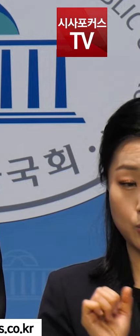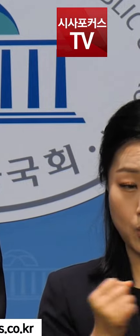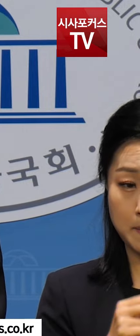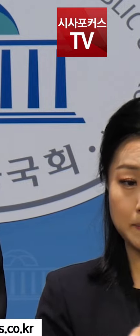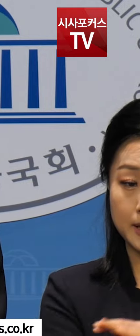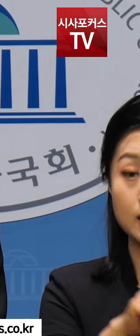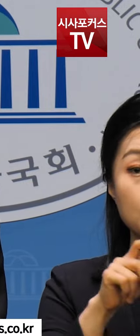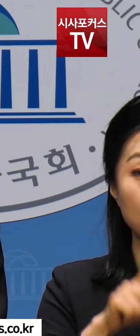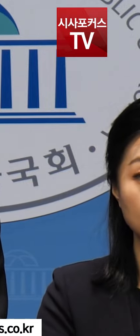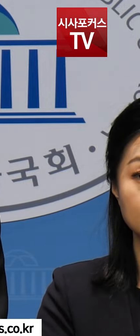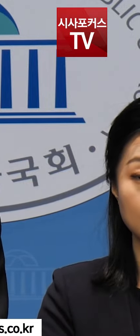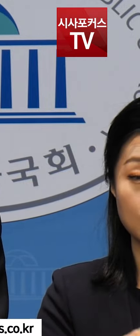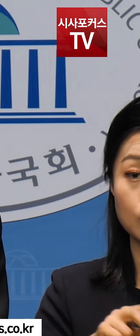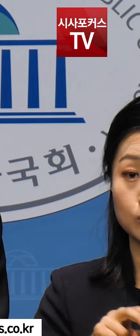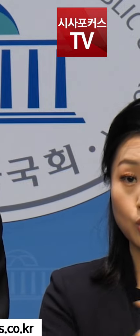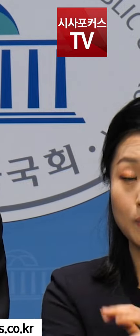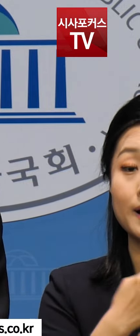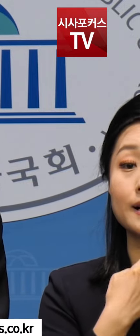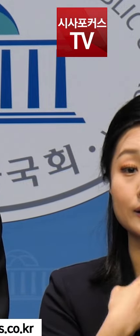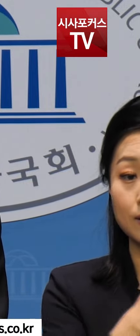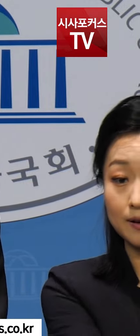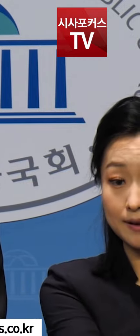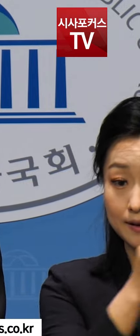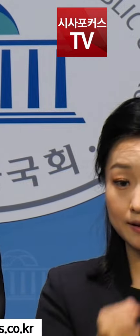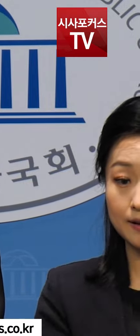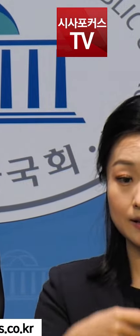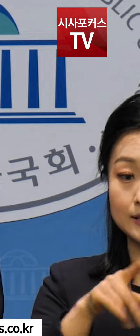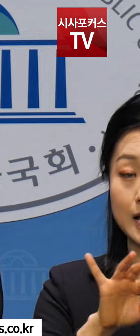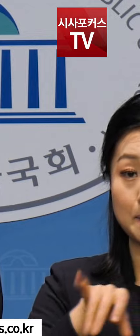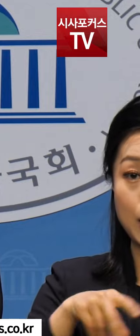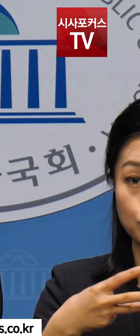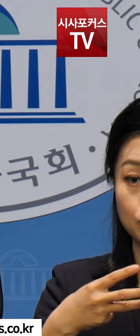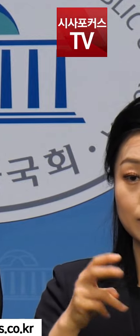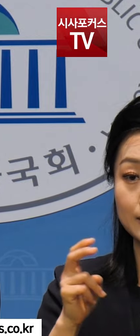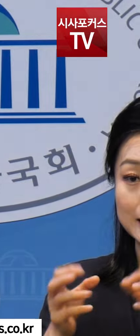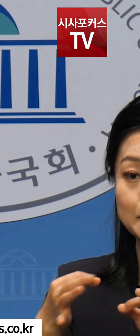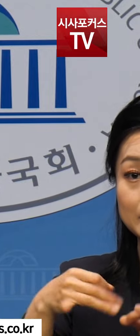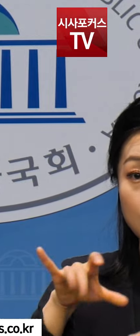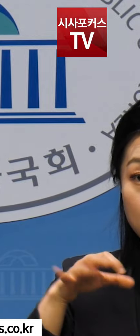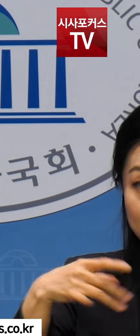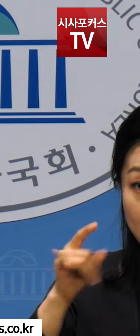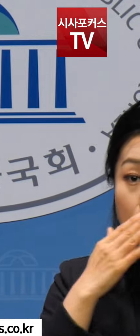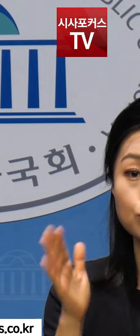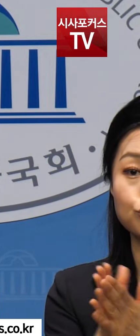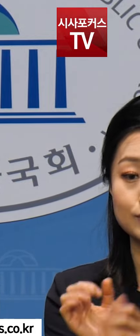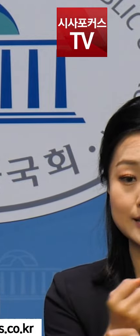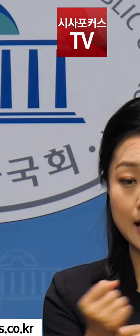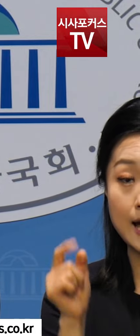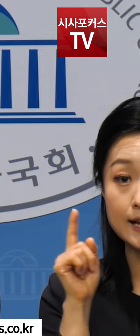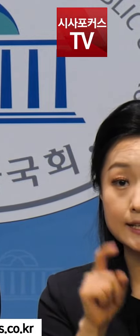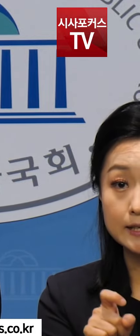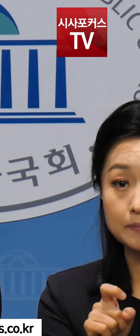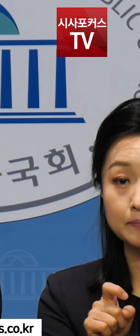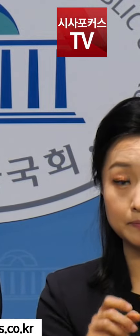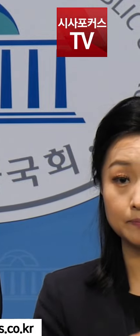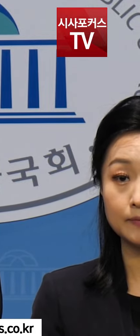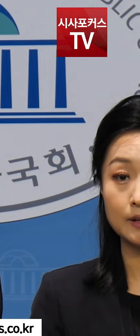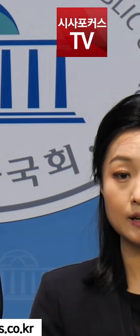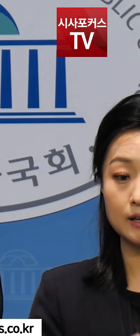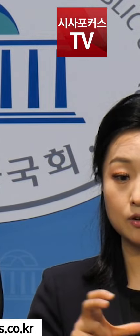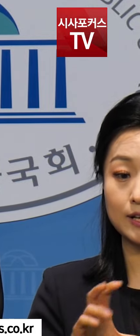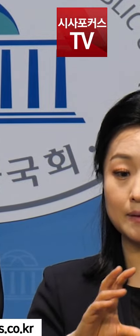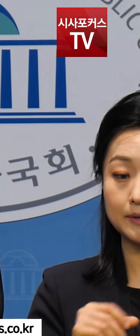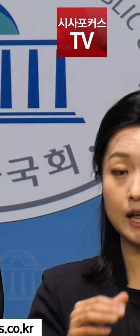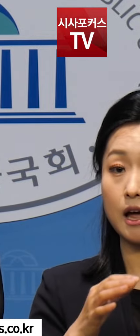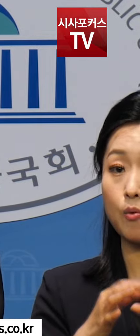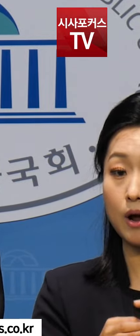위해 동남아로 도피한 후 압송된 쌍방울 김성태와의 유착 의혹, 대장동과 위례신도시